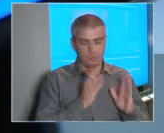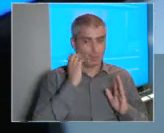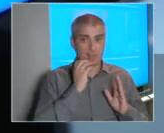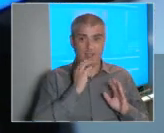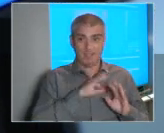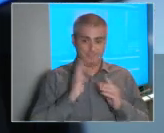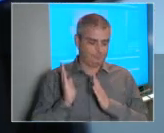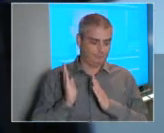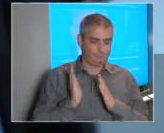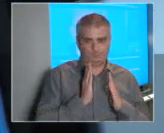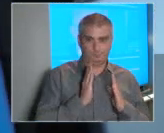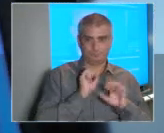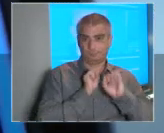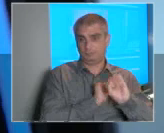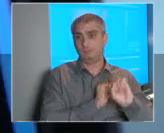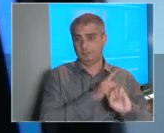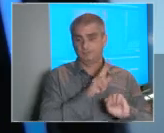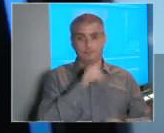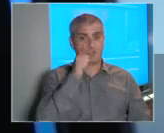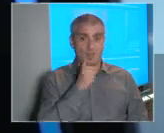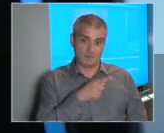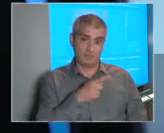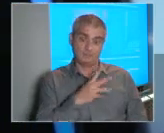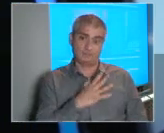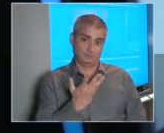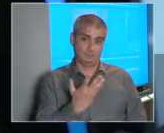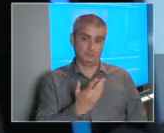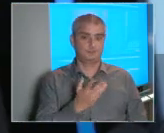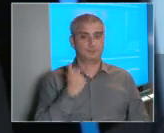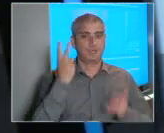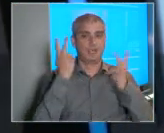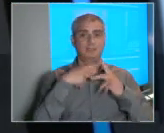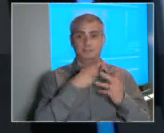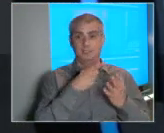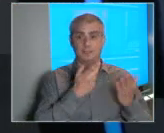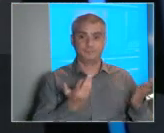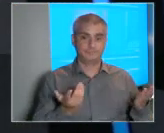ליברמן לתמיכה בכחול לבן, הוא גם עשה איתה הסכם עודפים,